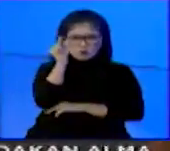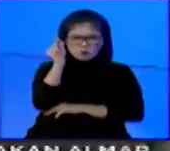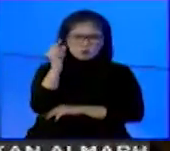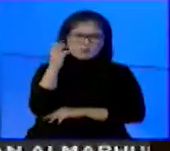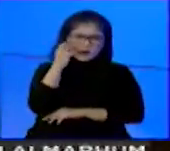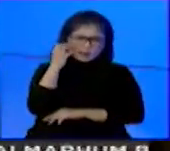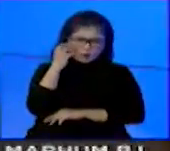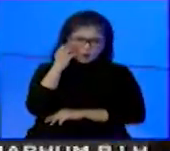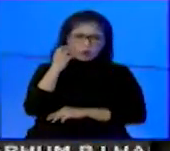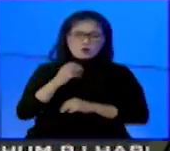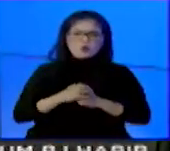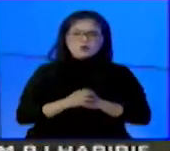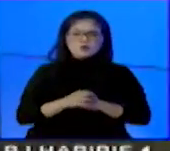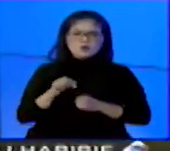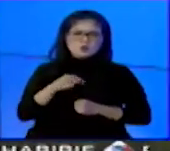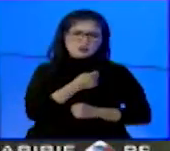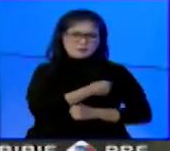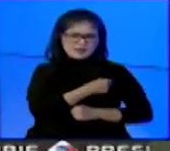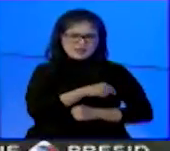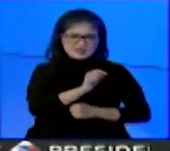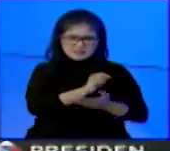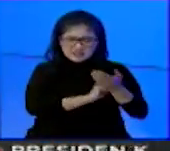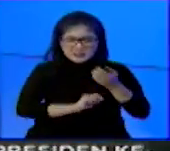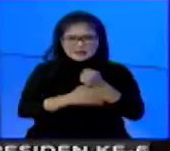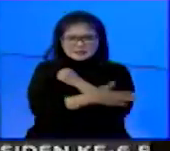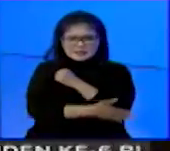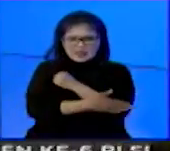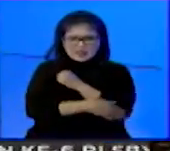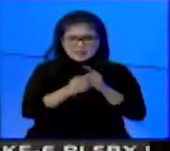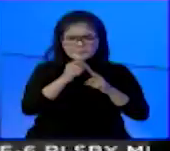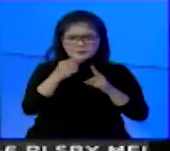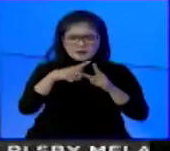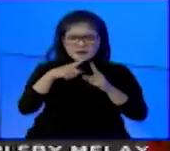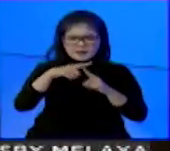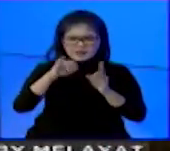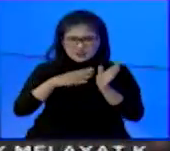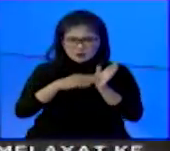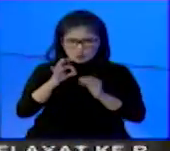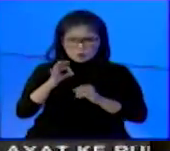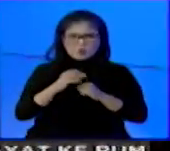Mensesnek Pratikno. Tim Liputan iNews melaporkan.